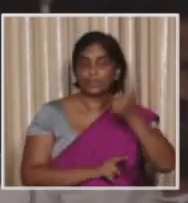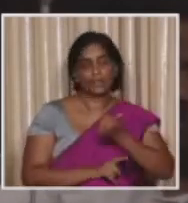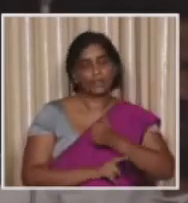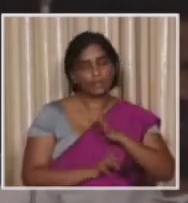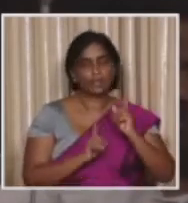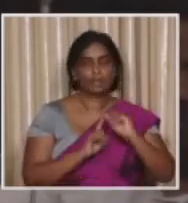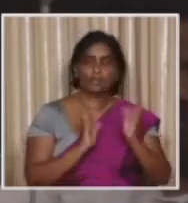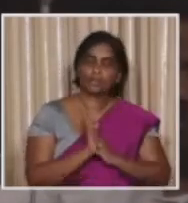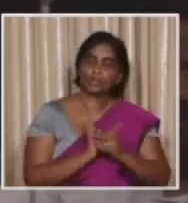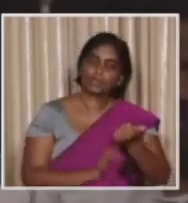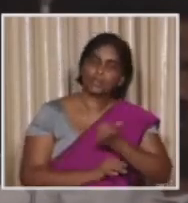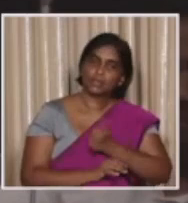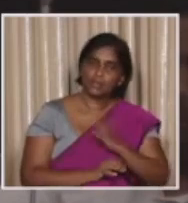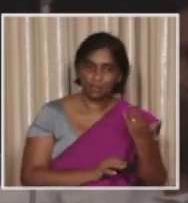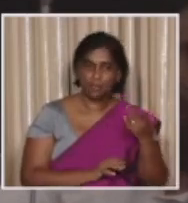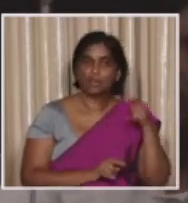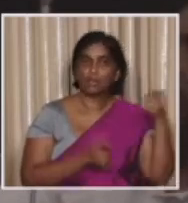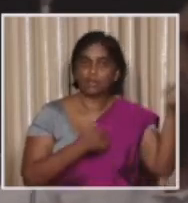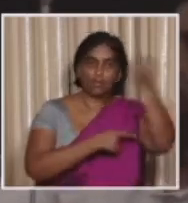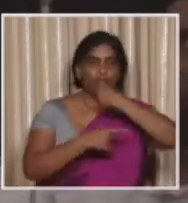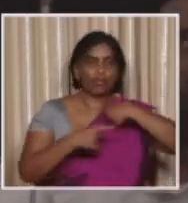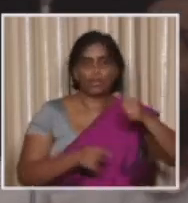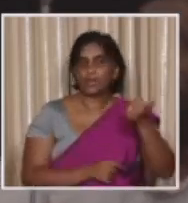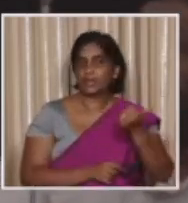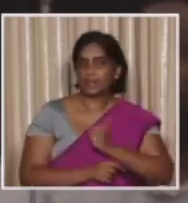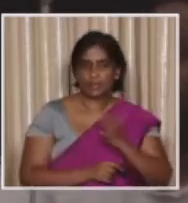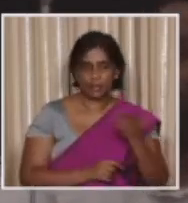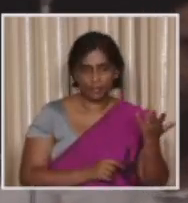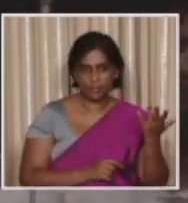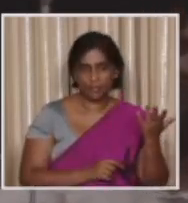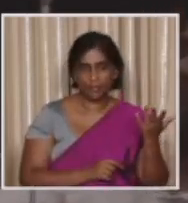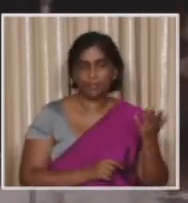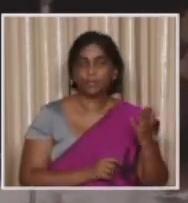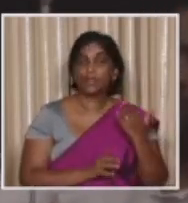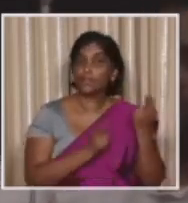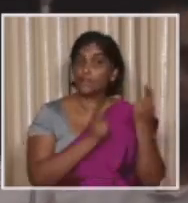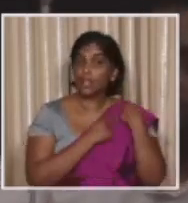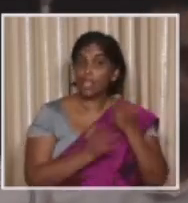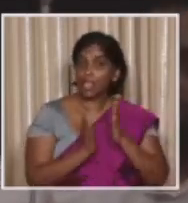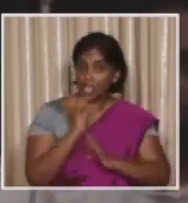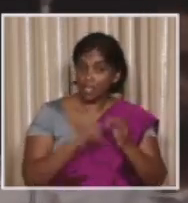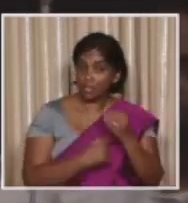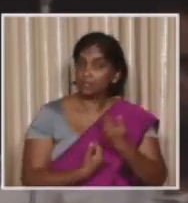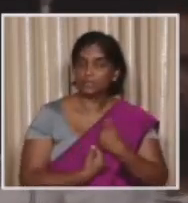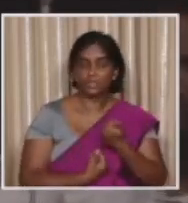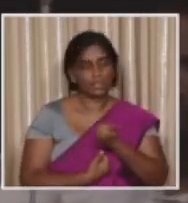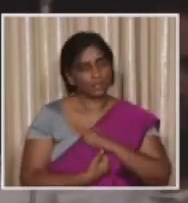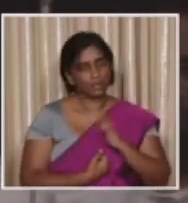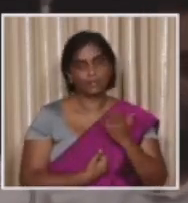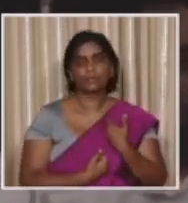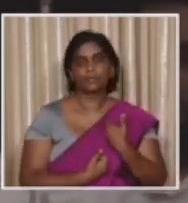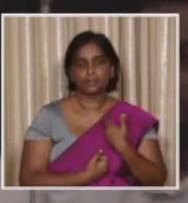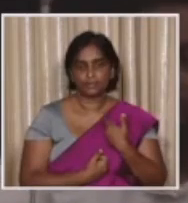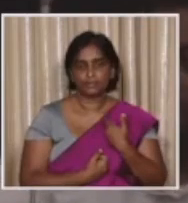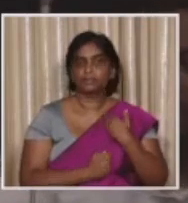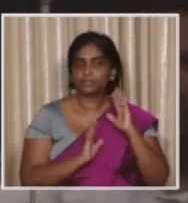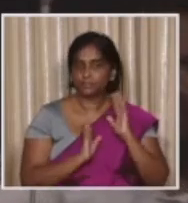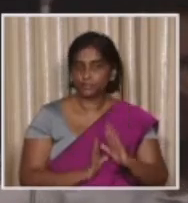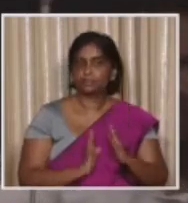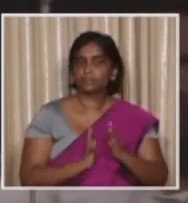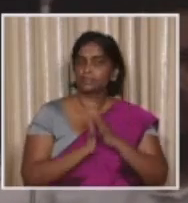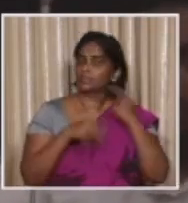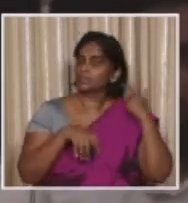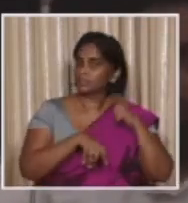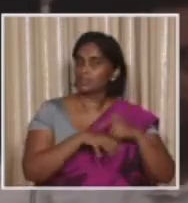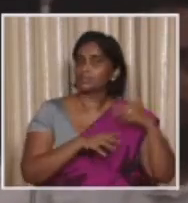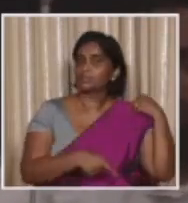නැහැ, අගමැතිතුමා කැමතිත් නැහැ, මෙතන ඉන්න කවුරුවත් කැමති වෙන්නේ නැහැ. විෂය භාර ඇමතිවරු හැටියට මම කැමතිත් නැහැ. හැබැයි අපි කාලයක්